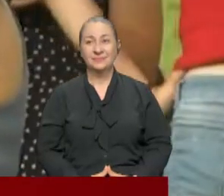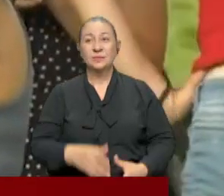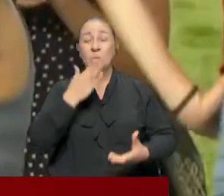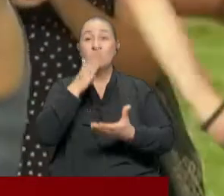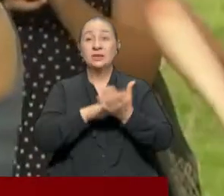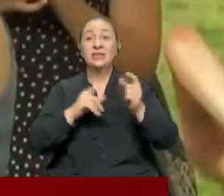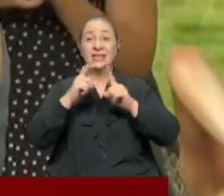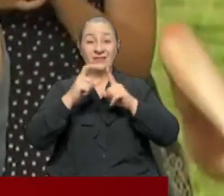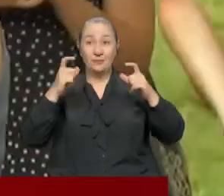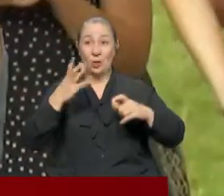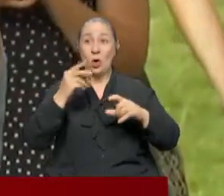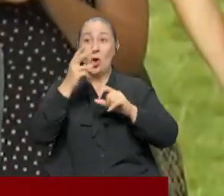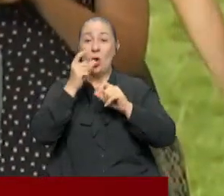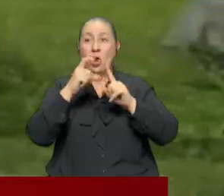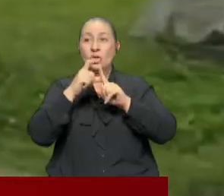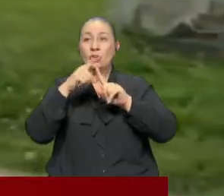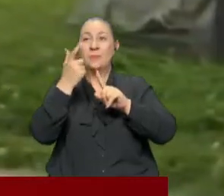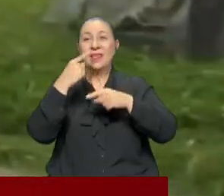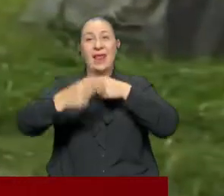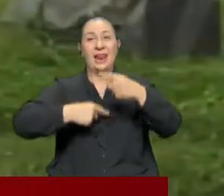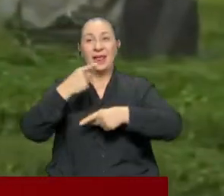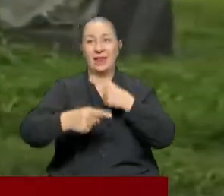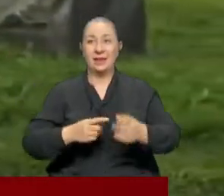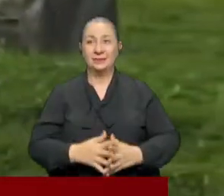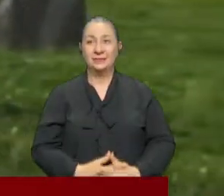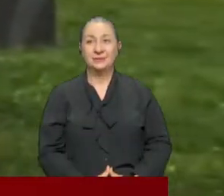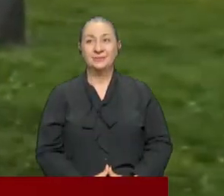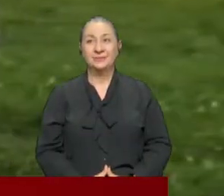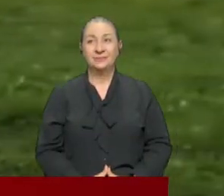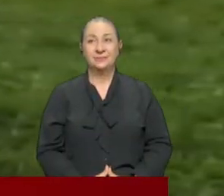Mezuniyetin devrimde olması ODTÜ'nün bir geleneğidir.